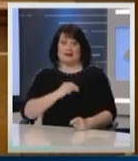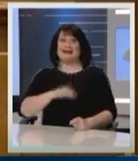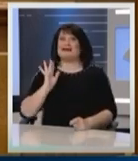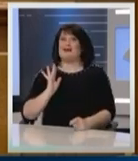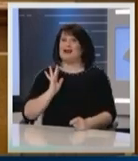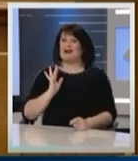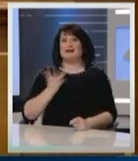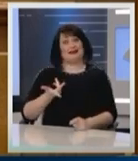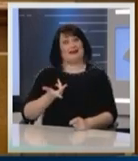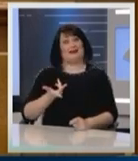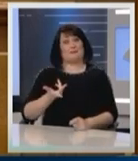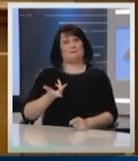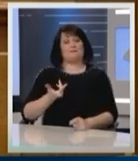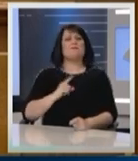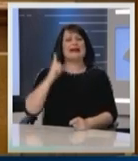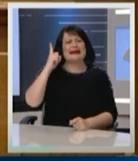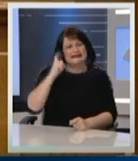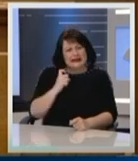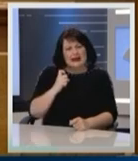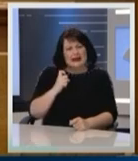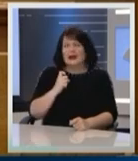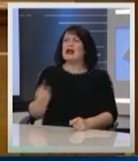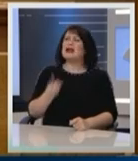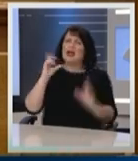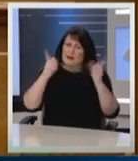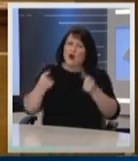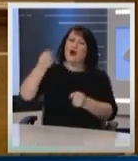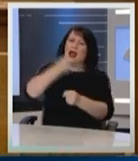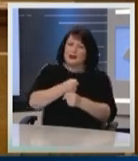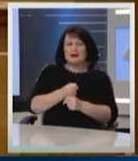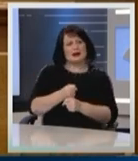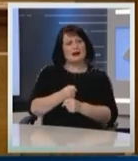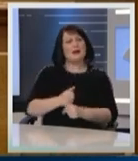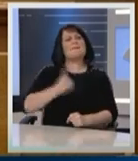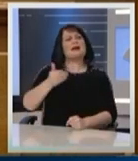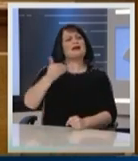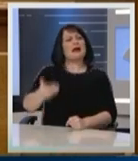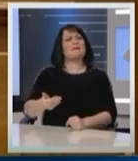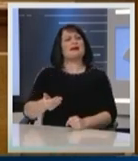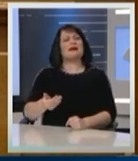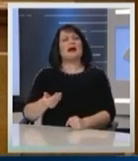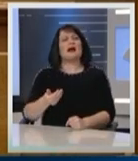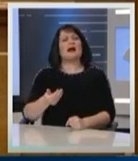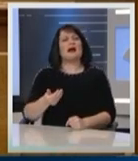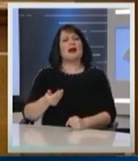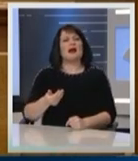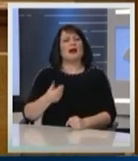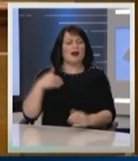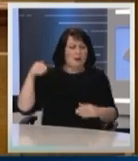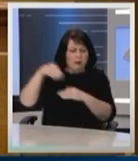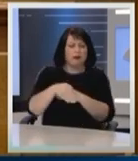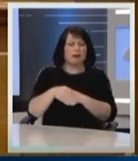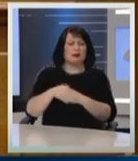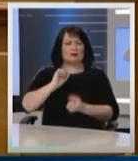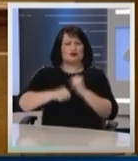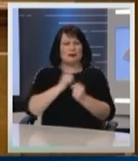συμφέρει? Ή ξέρει ότι και να έρθει η Νέα Δημοκρατία μετά θα είναι εκείνος που θα προσπαθεί να τη ρίξει, άρα